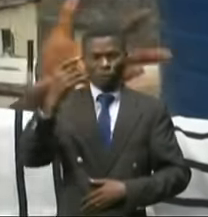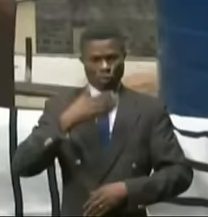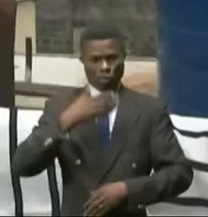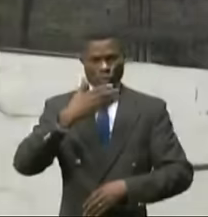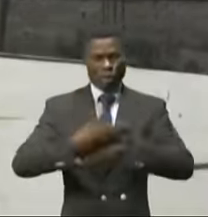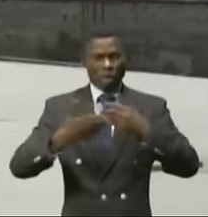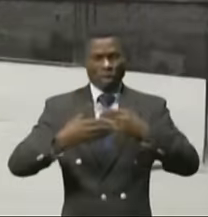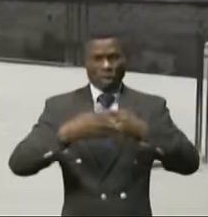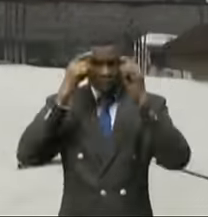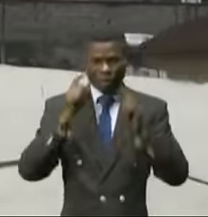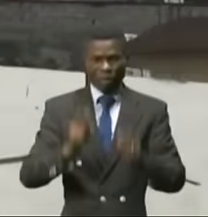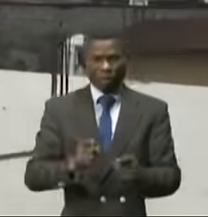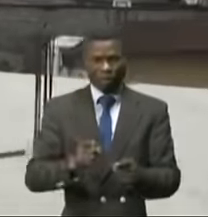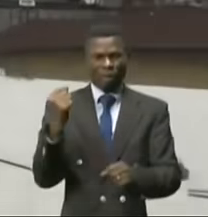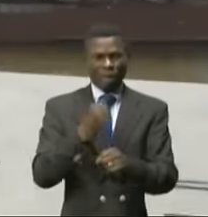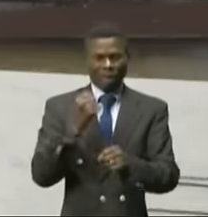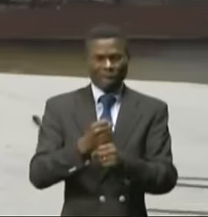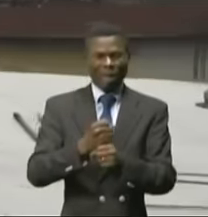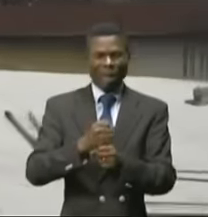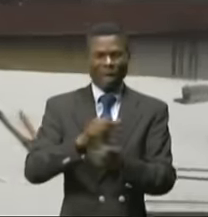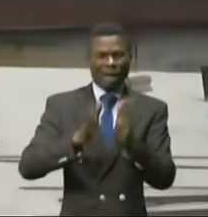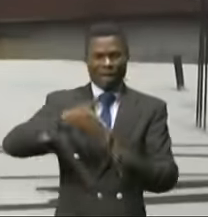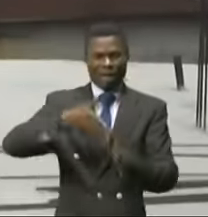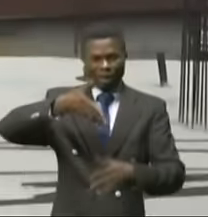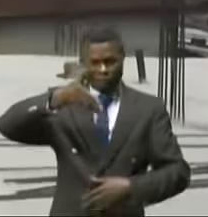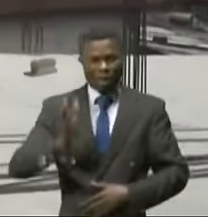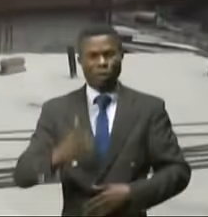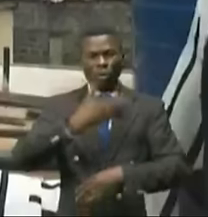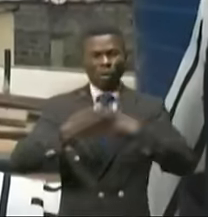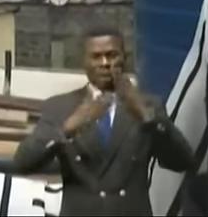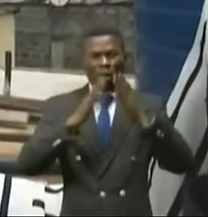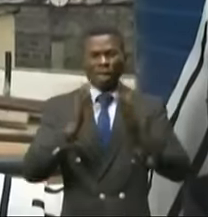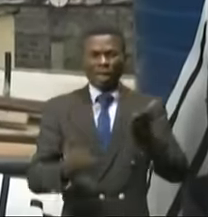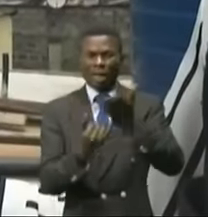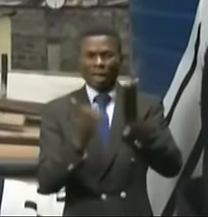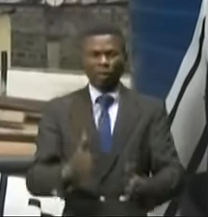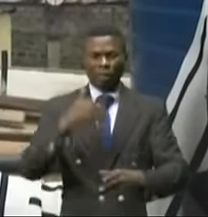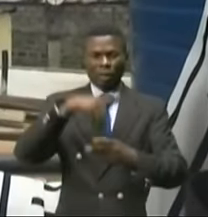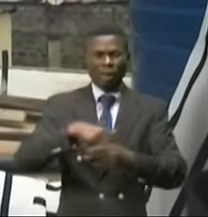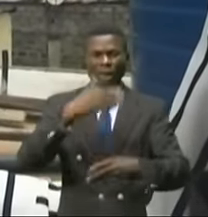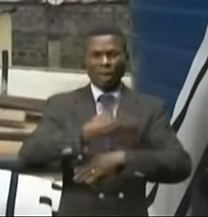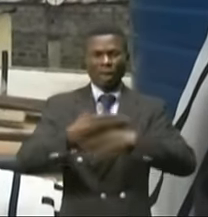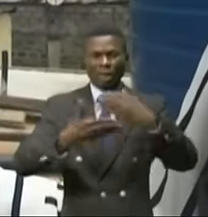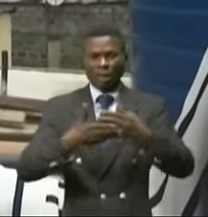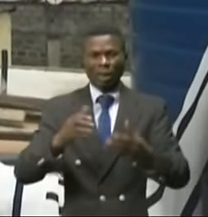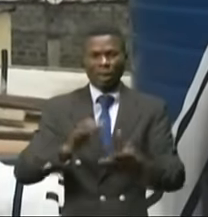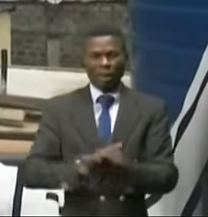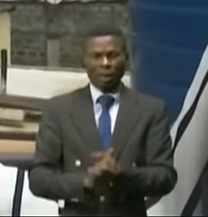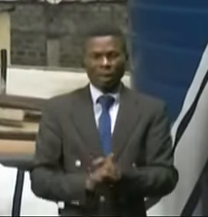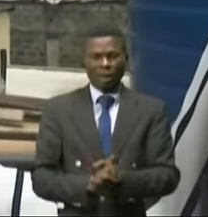José est déterminé à faire ses connaissances en fait d'être ingénieur de construction.